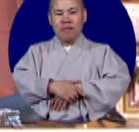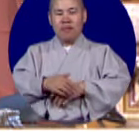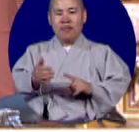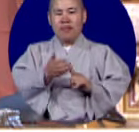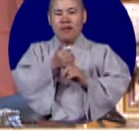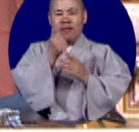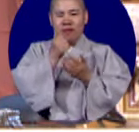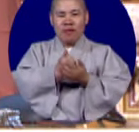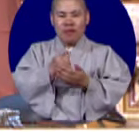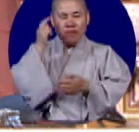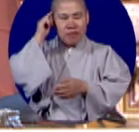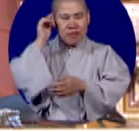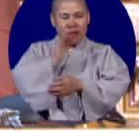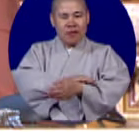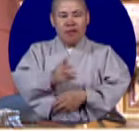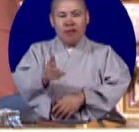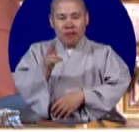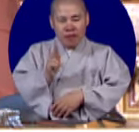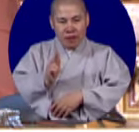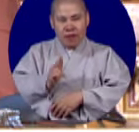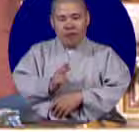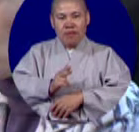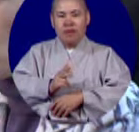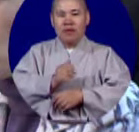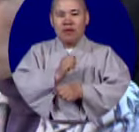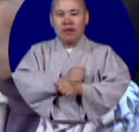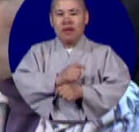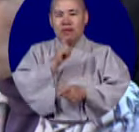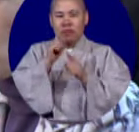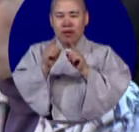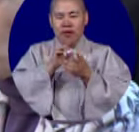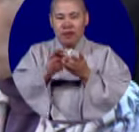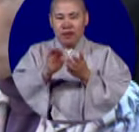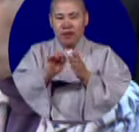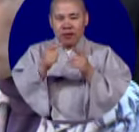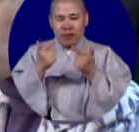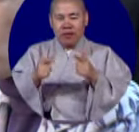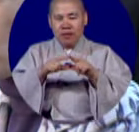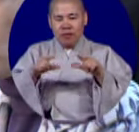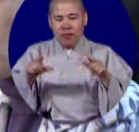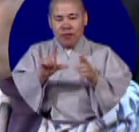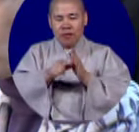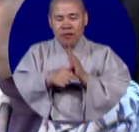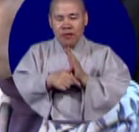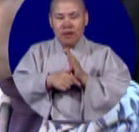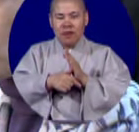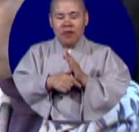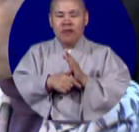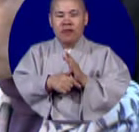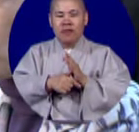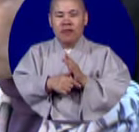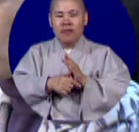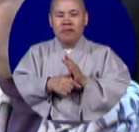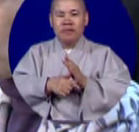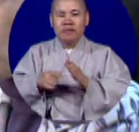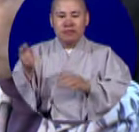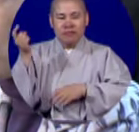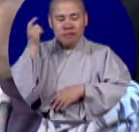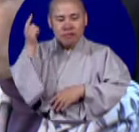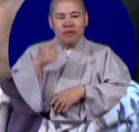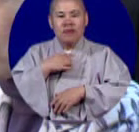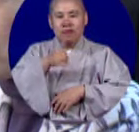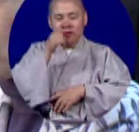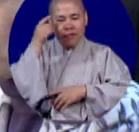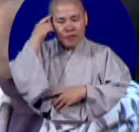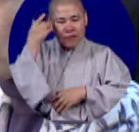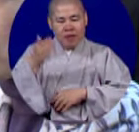부처님 보고 반야바라밀 했다 그래 안 하거든요. 그건 평소에 들어보셨죠? 부처님한테 안 하는 거. 그